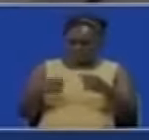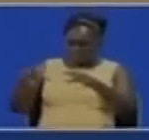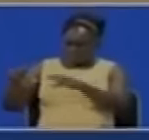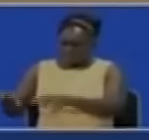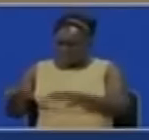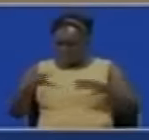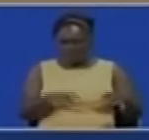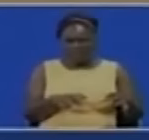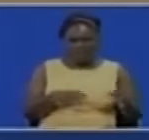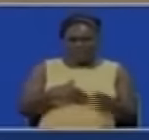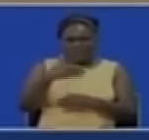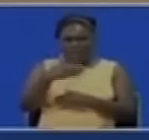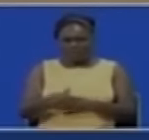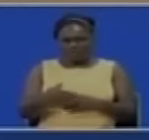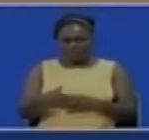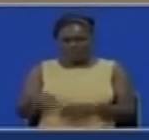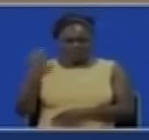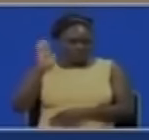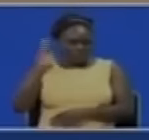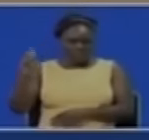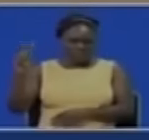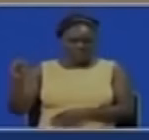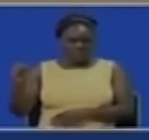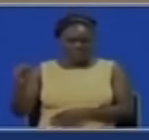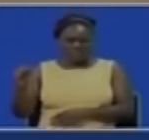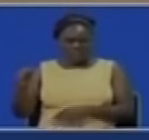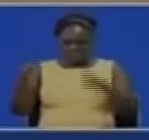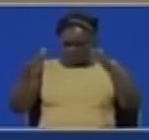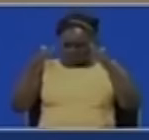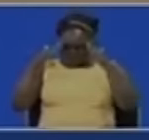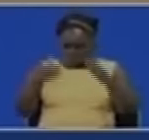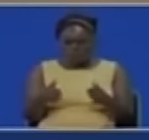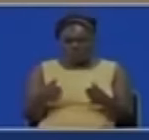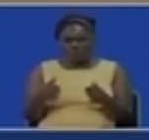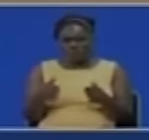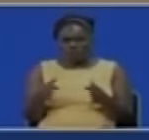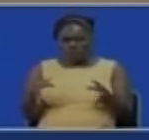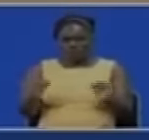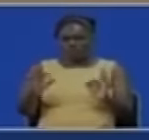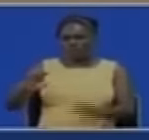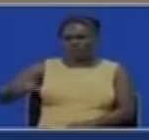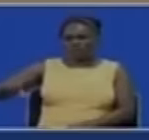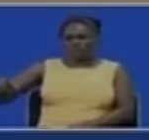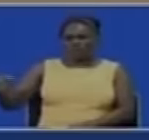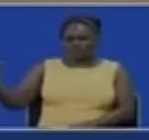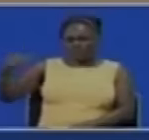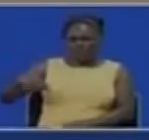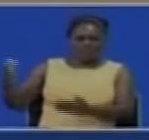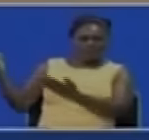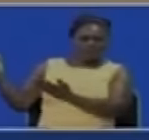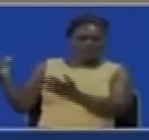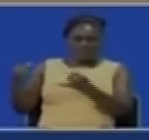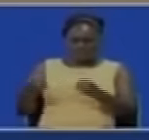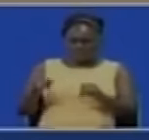kuumia. Ni baada ya taarifa kwamba kituo cha KTN kinaangazia taarifa hii ambapo maafisa wa kaunti wameza kuja hapa na